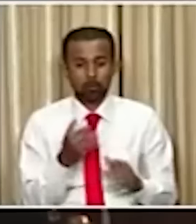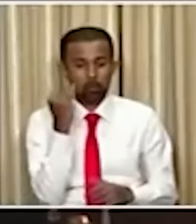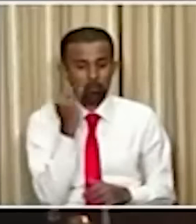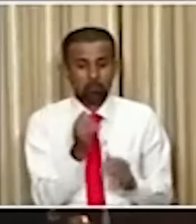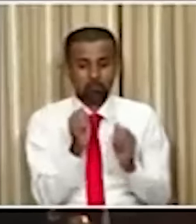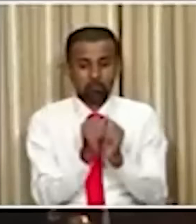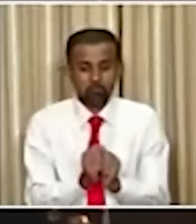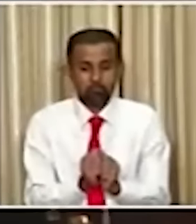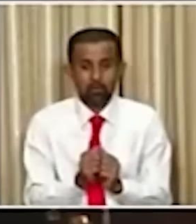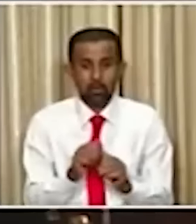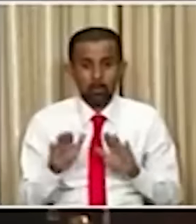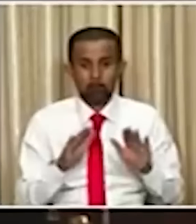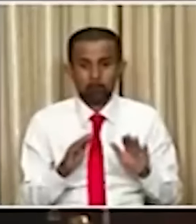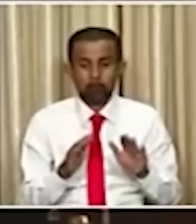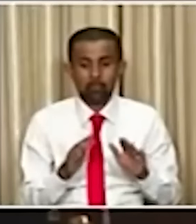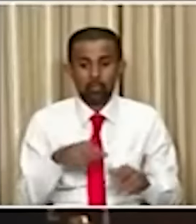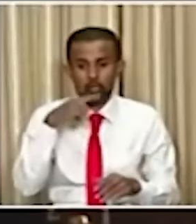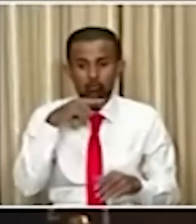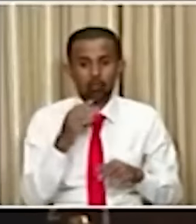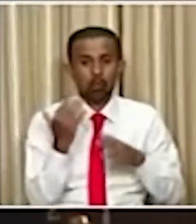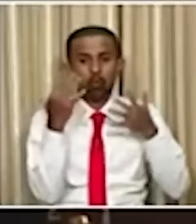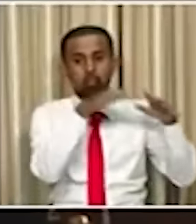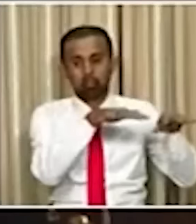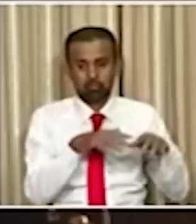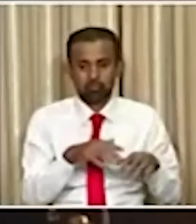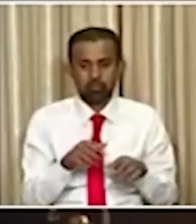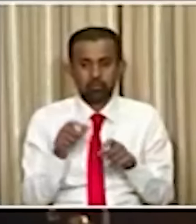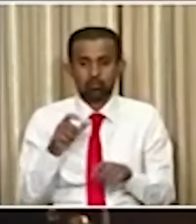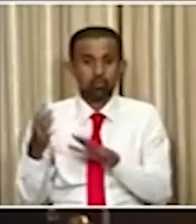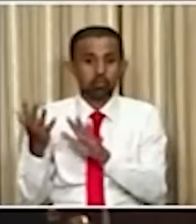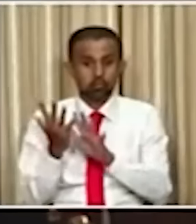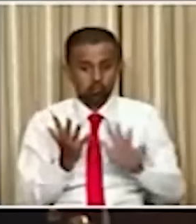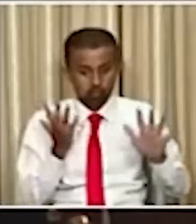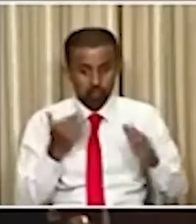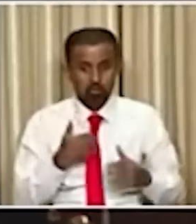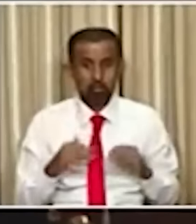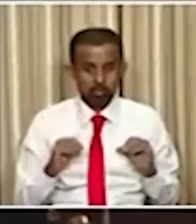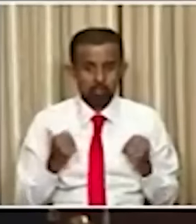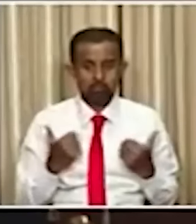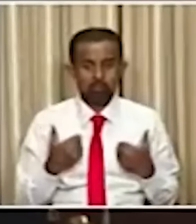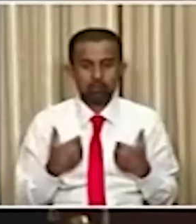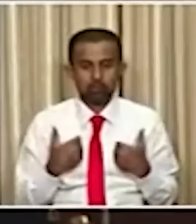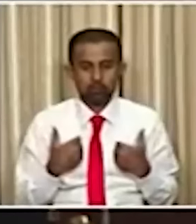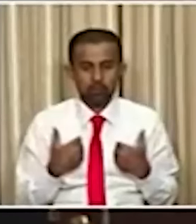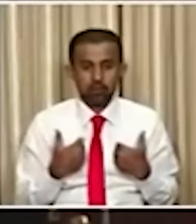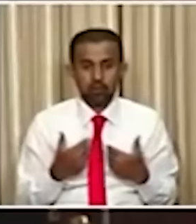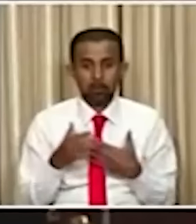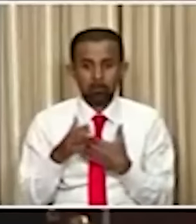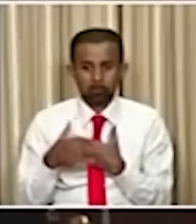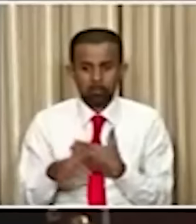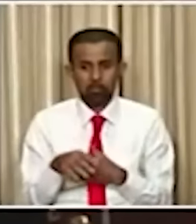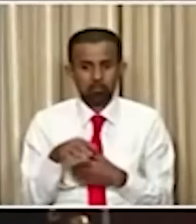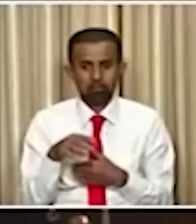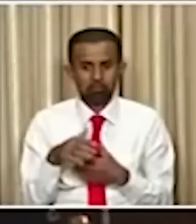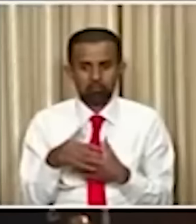හින්දා පාලකයන්ට මුහුදට පනින්න ජනය පෙළ ගැහුණු රටකයි අපි අද ජීවත් වෙන්නේ. ඒ පාඩම් වලින් ඉගෙන ගන්න නැතුව